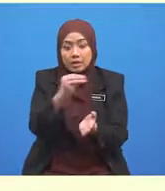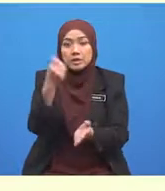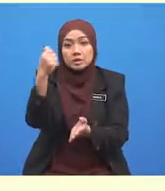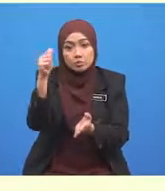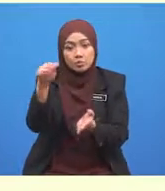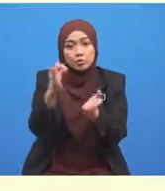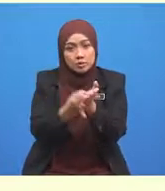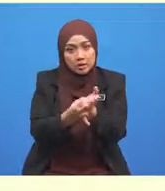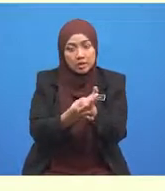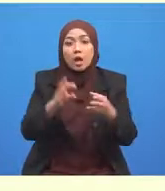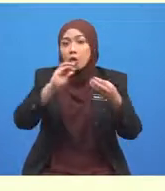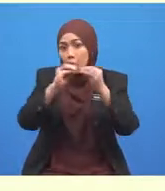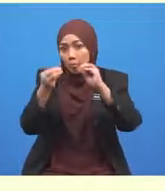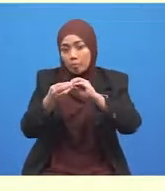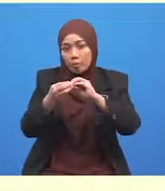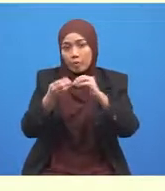nombor,